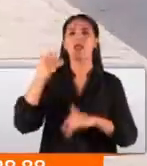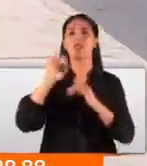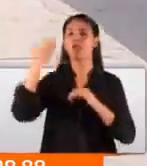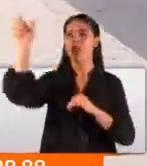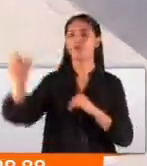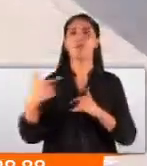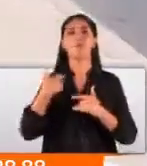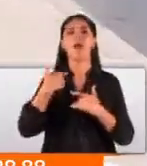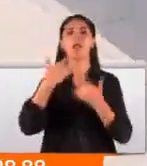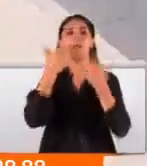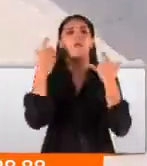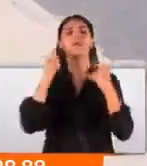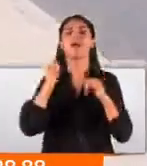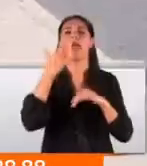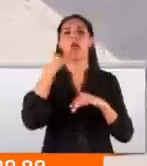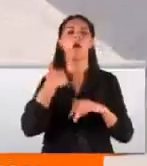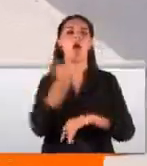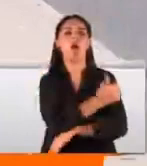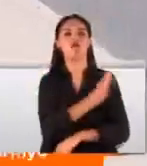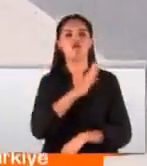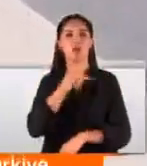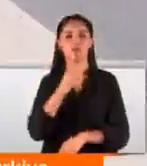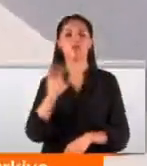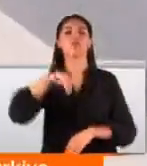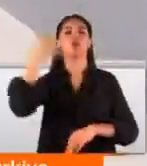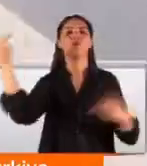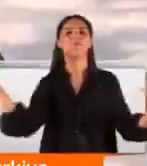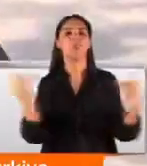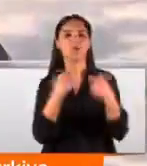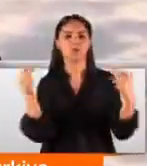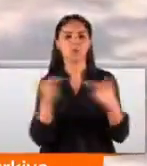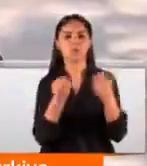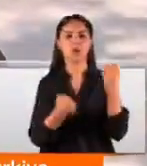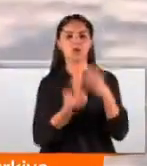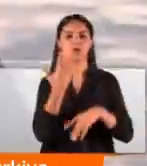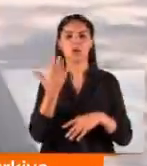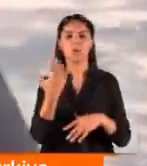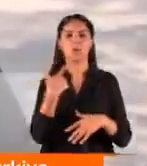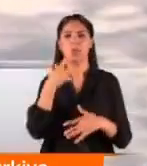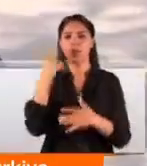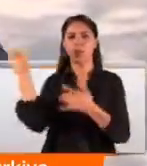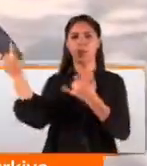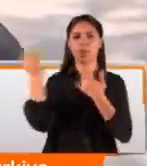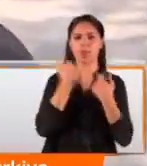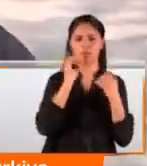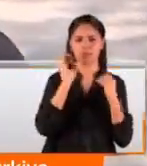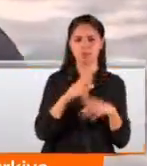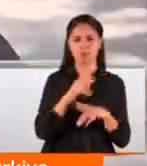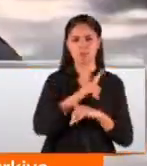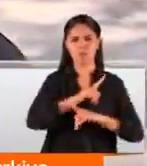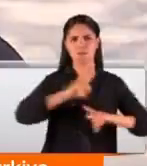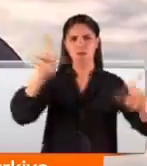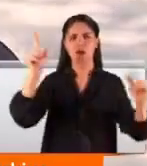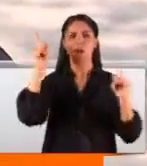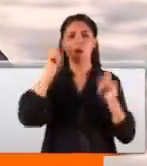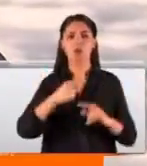yaptırdım, maske takamam deyince tartışma başladı. O tartışma giderek büyüdü. Bize çok fazla hakaret etmeye başlayınca, bağırmaya başlayınca ben de